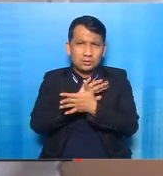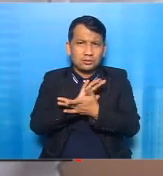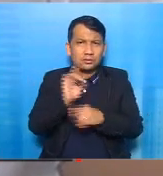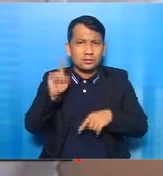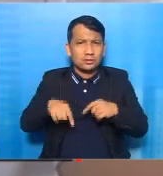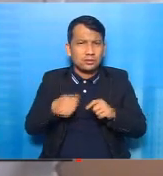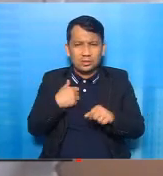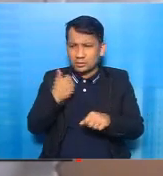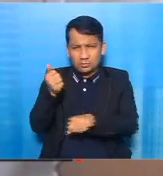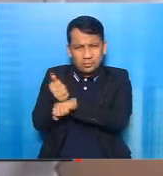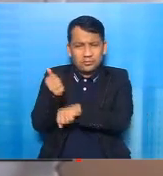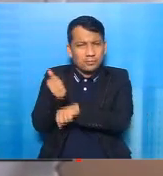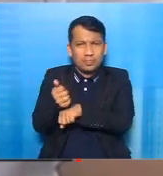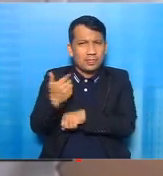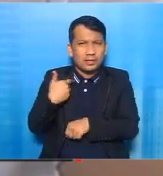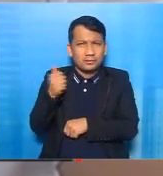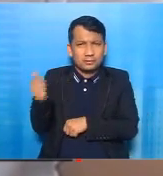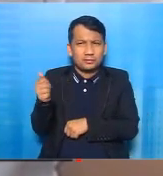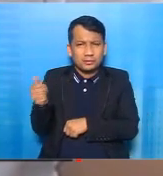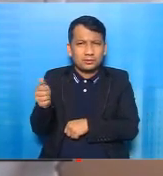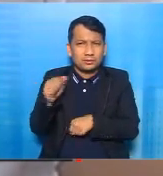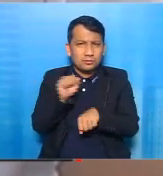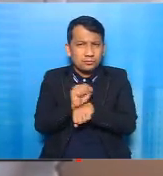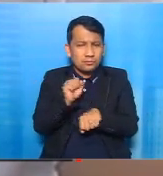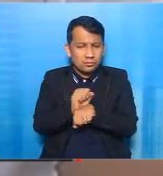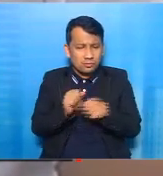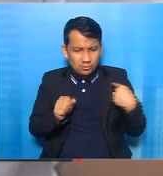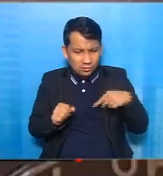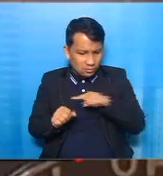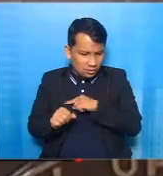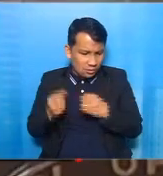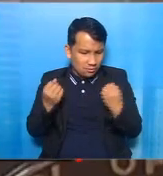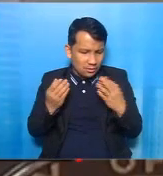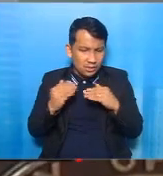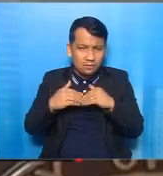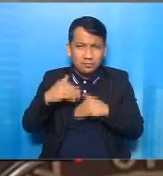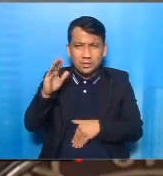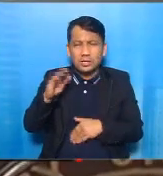pwedeng i-blame sa mga workers natin ang pagtaas.